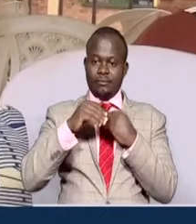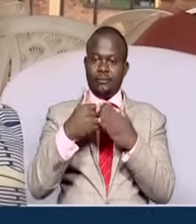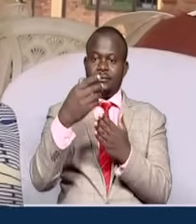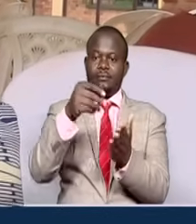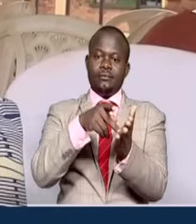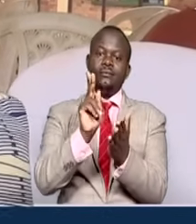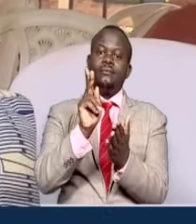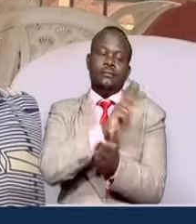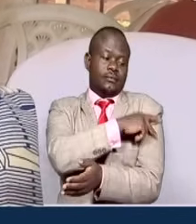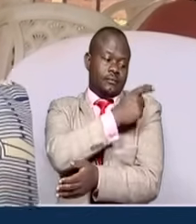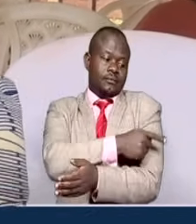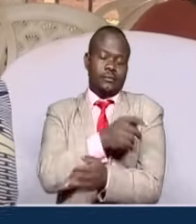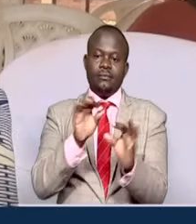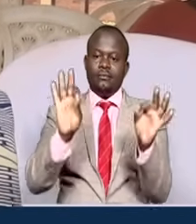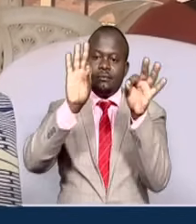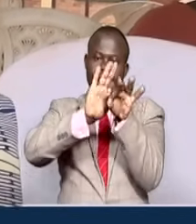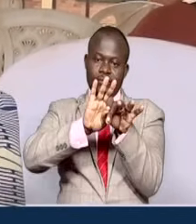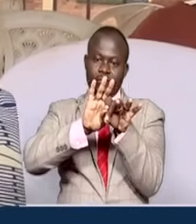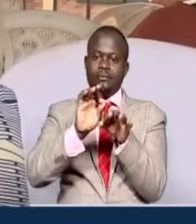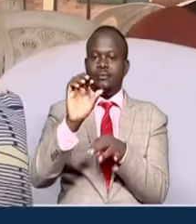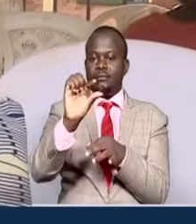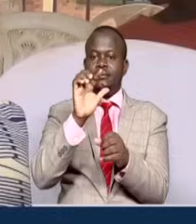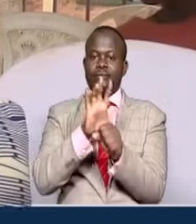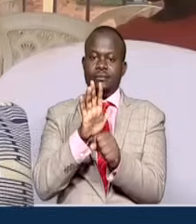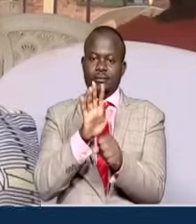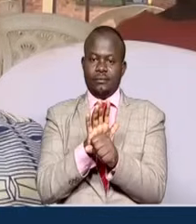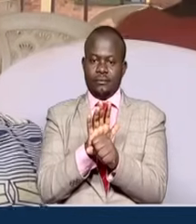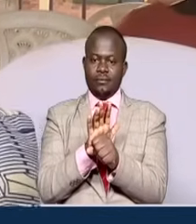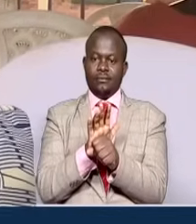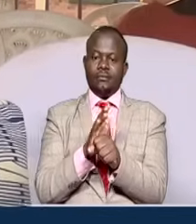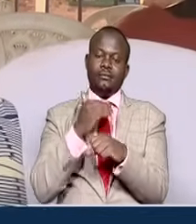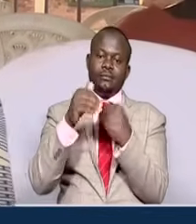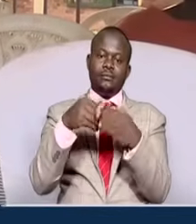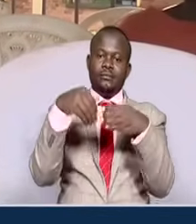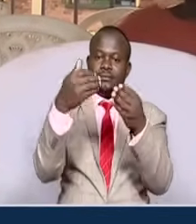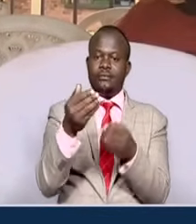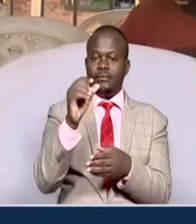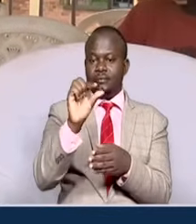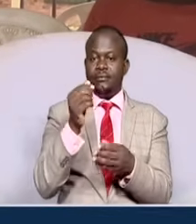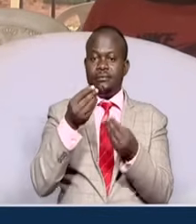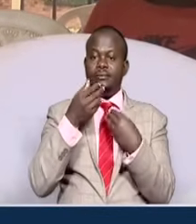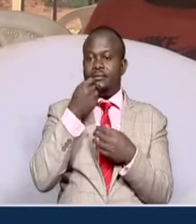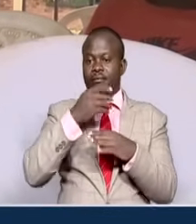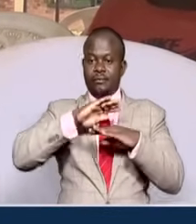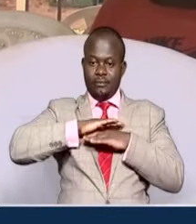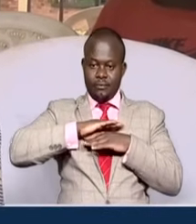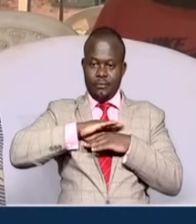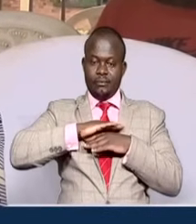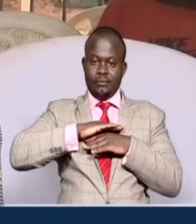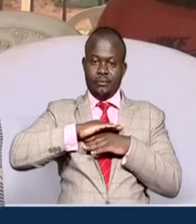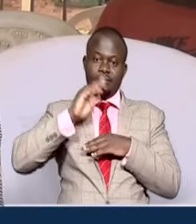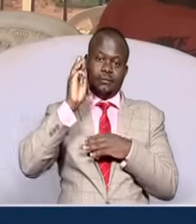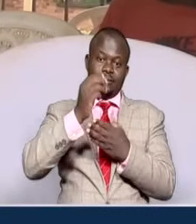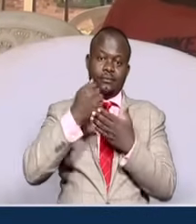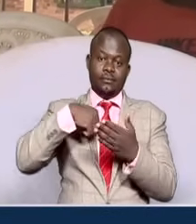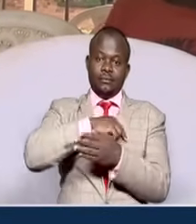muri farumasi ku giciro gitoya cyane, tugatanga make akaduha imiti ihagije zajya bidufasha